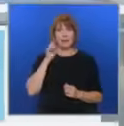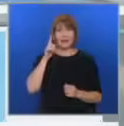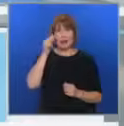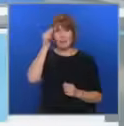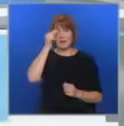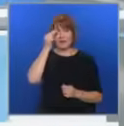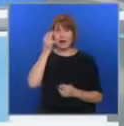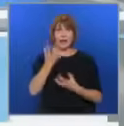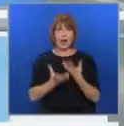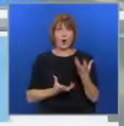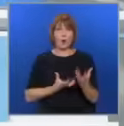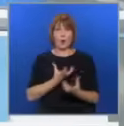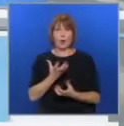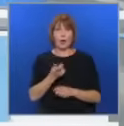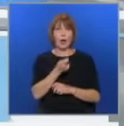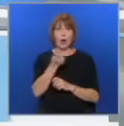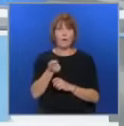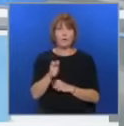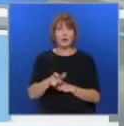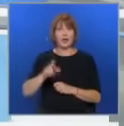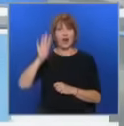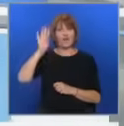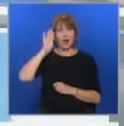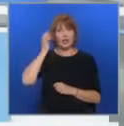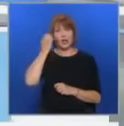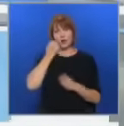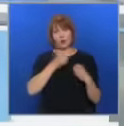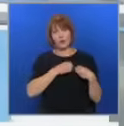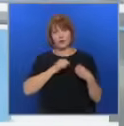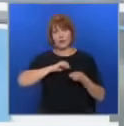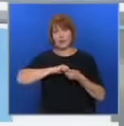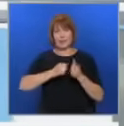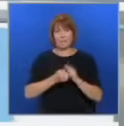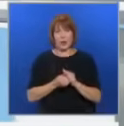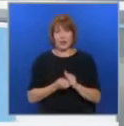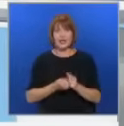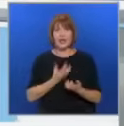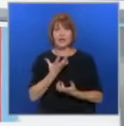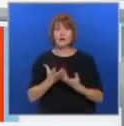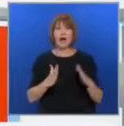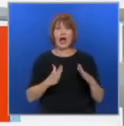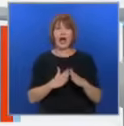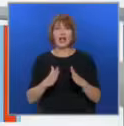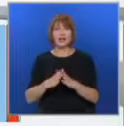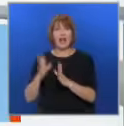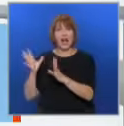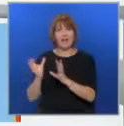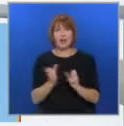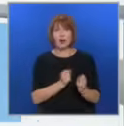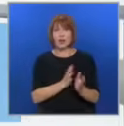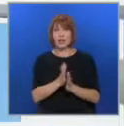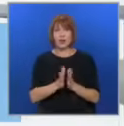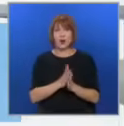ден България е в пламъци. Пожарникари, военнослужащи и доброволци се борят с пламъците. Изгоряха къщи, евакуират хора.